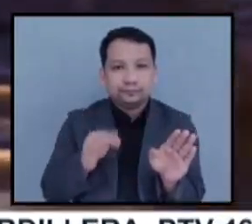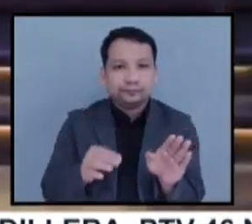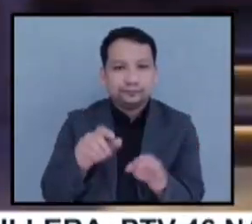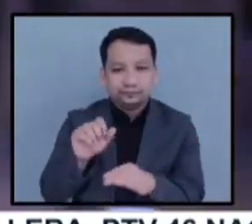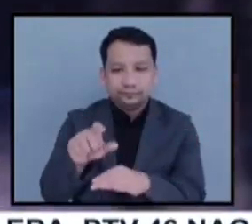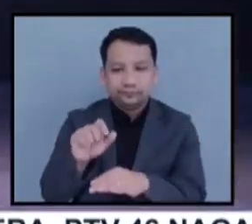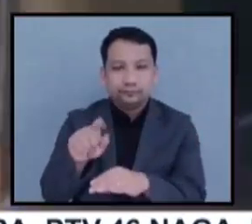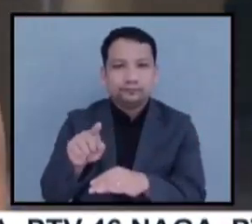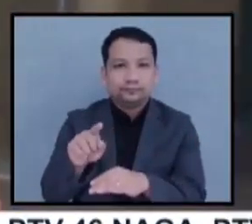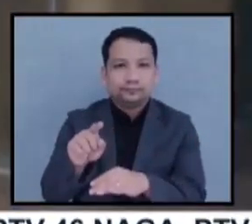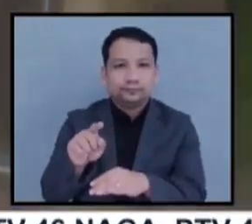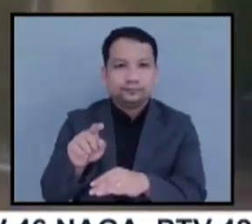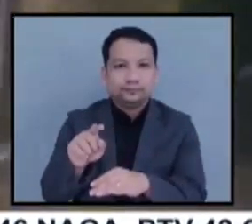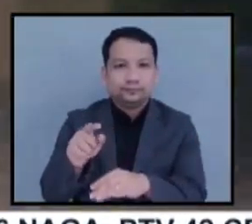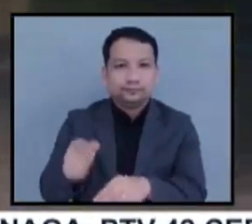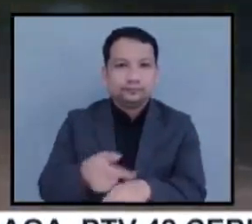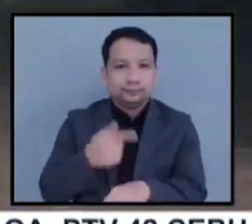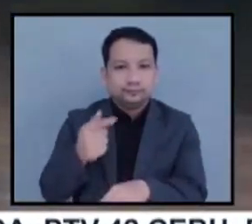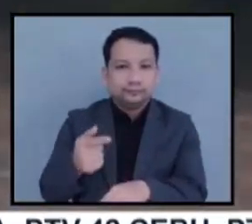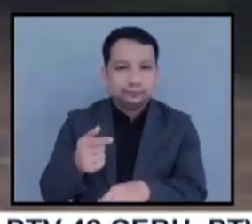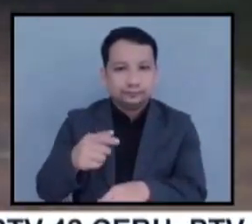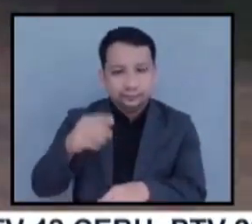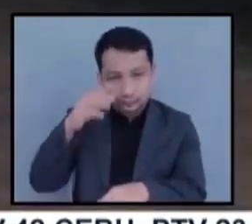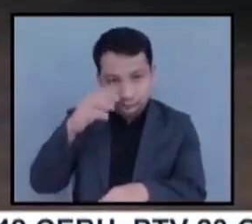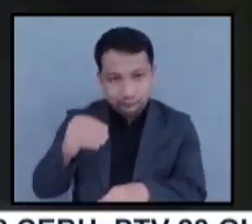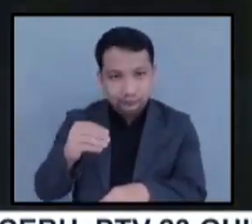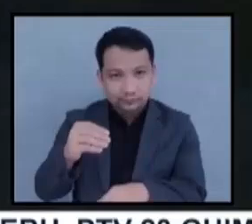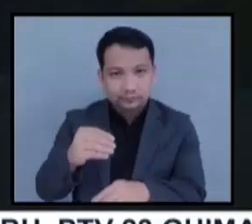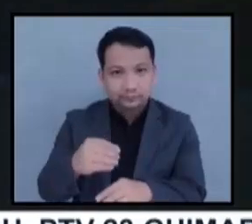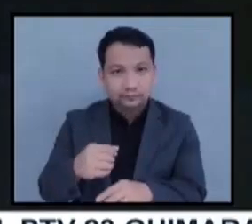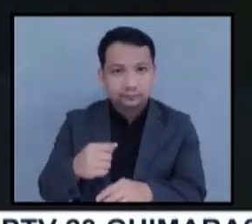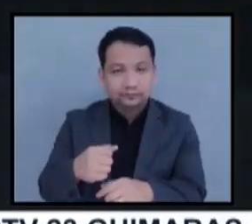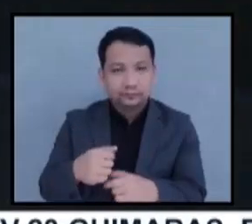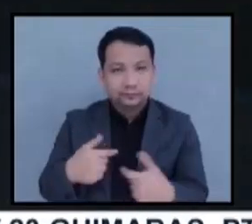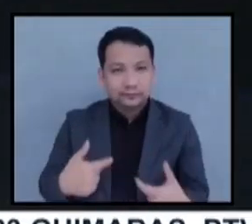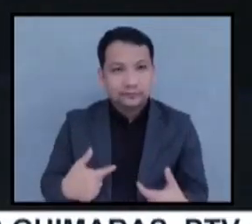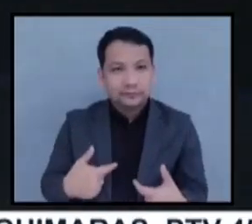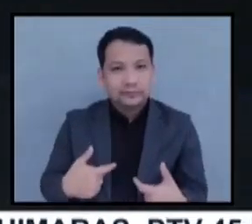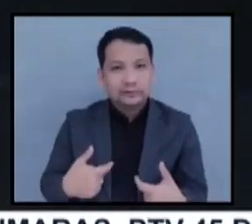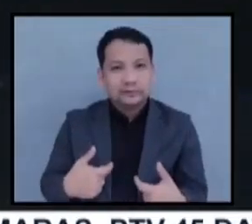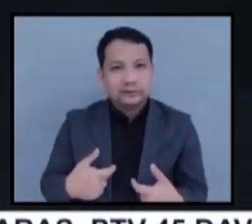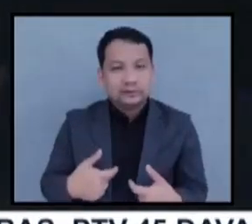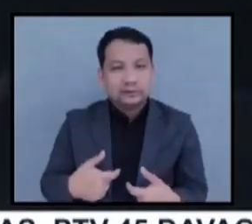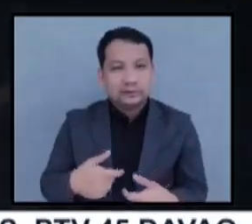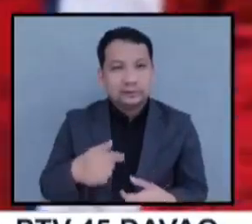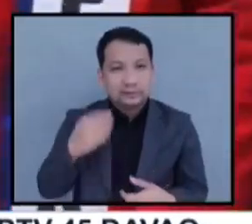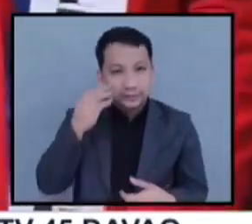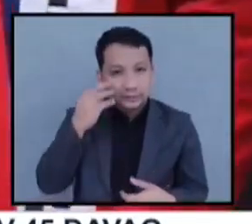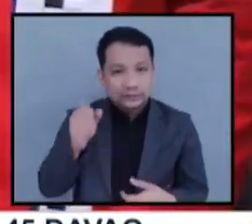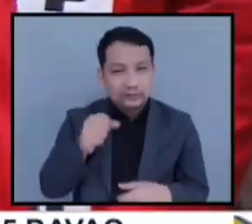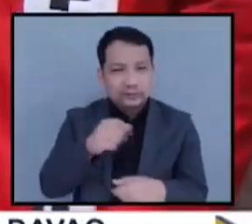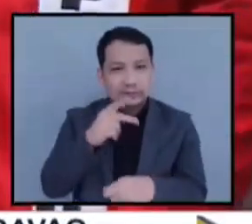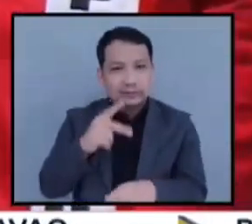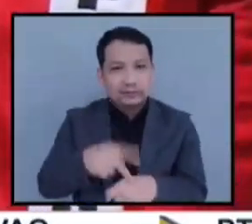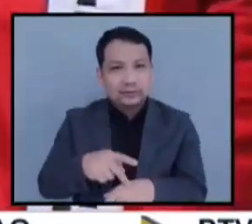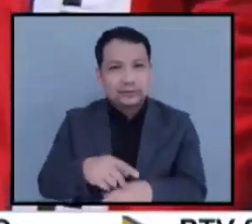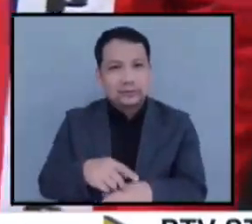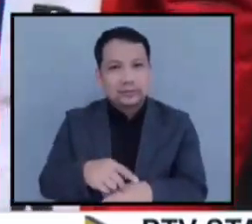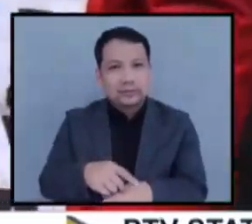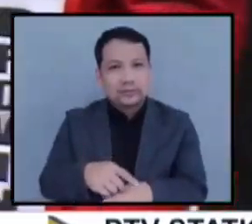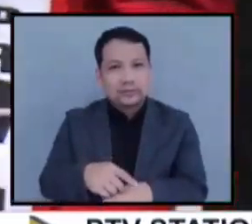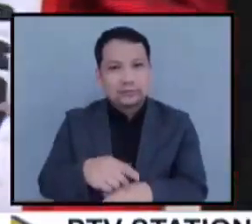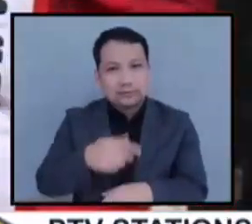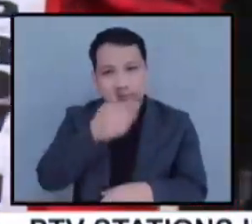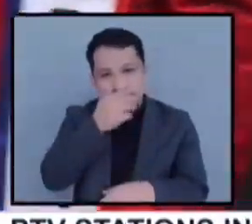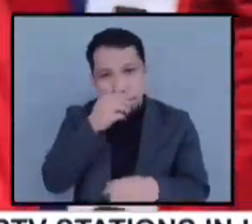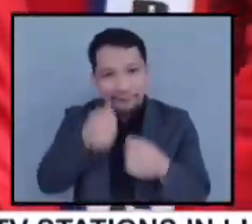isa sa longest running male beauty pageants sa bansa na Mistress of Filipinas. Ang naturang pambansang